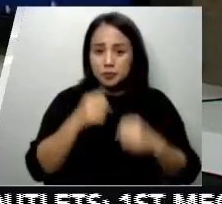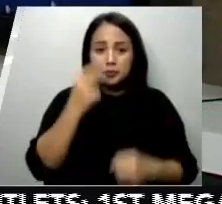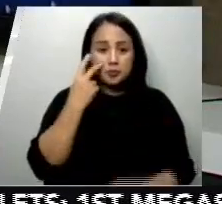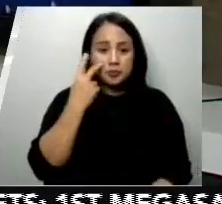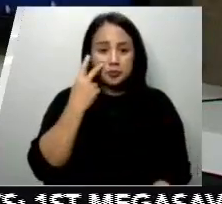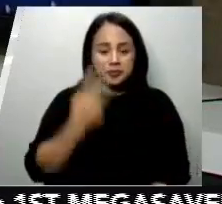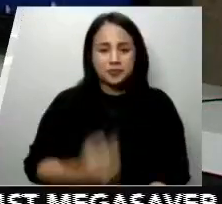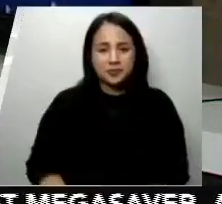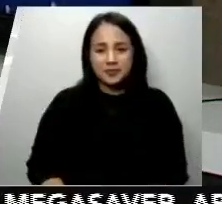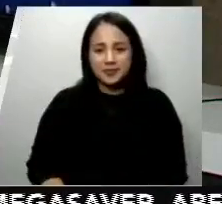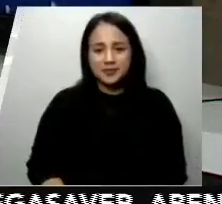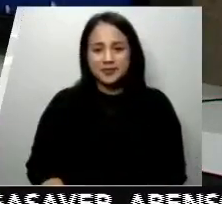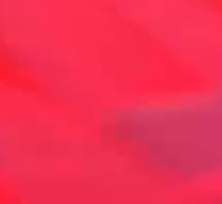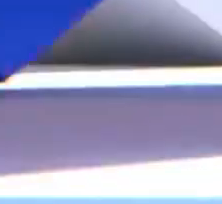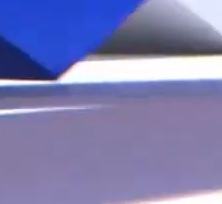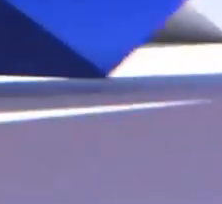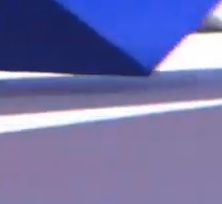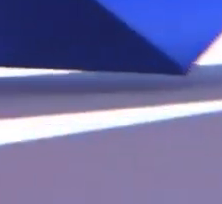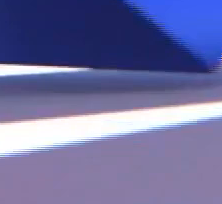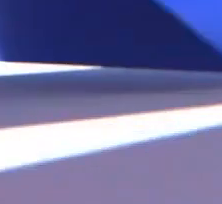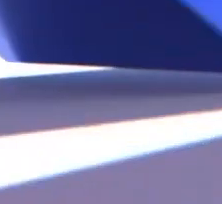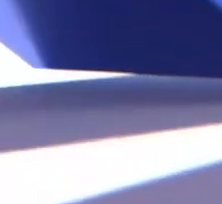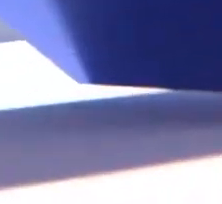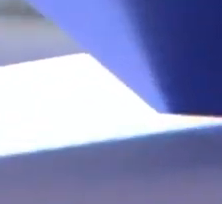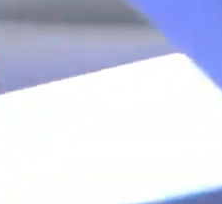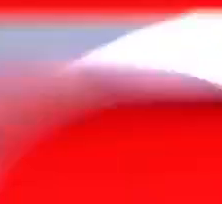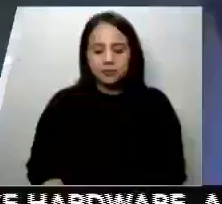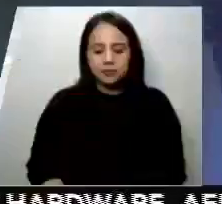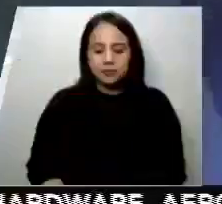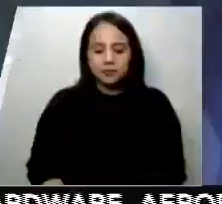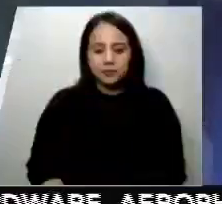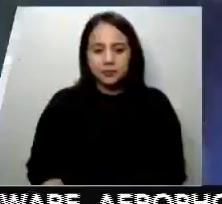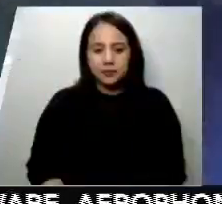Regional TV, Balitang Pisda.